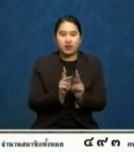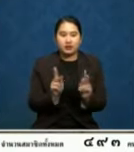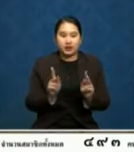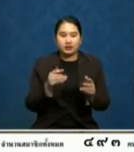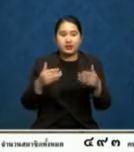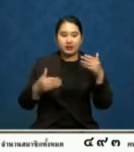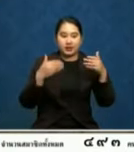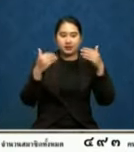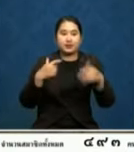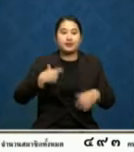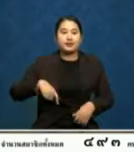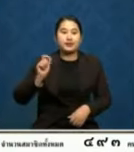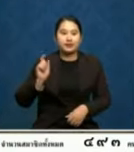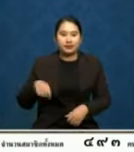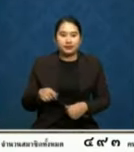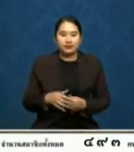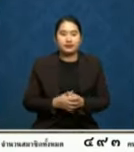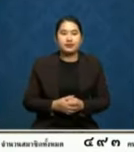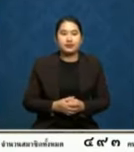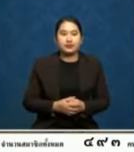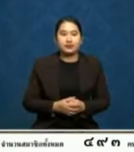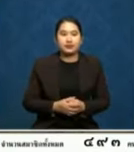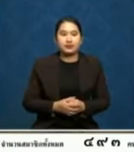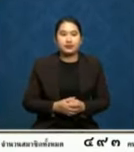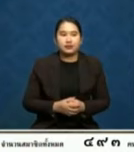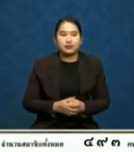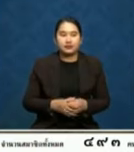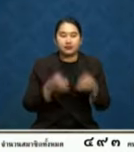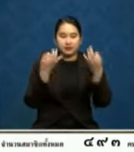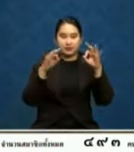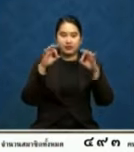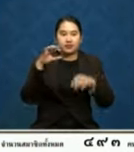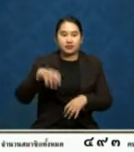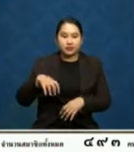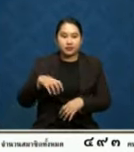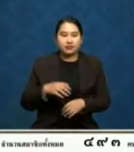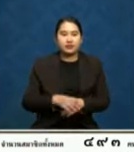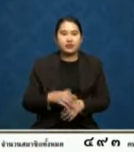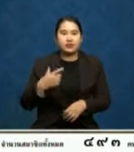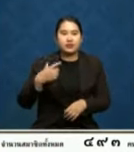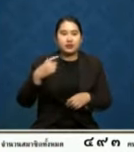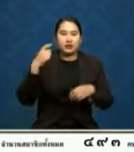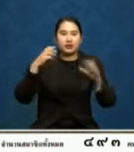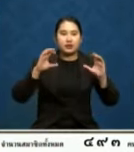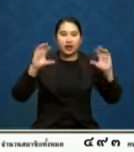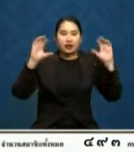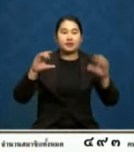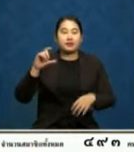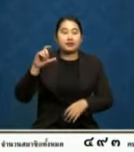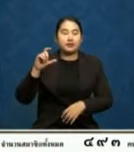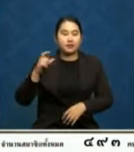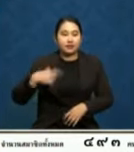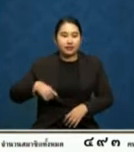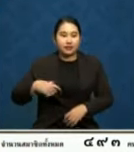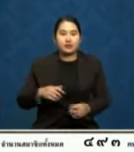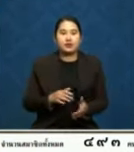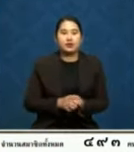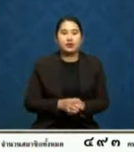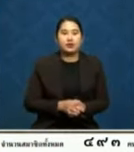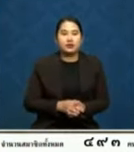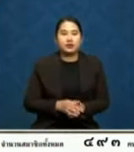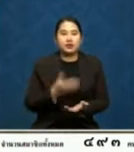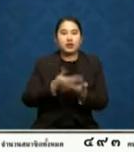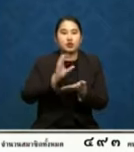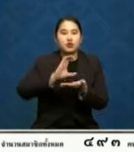กิจการศาลองค์กรอิสระองค์กรอัยการรัฐวิสาหกิจองค์การมหาชนและ